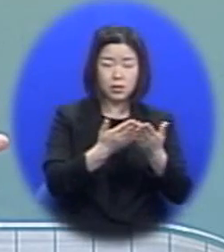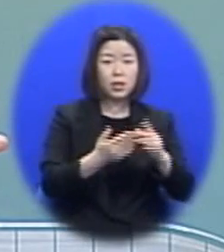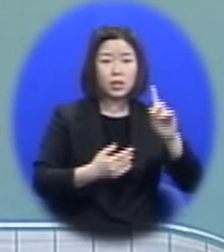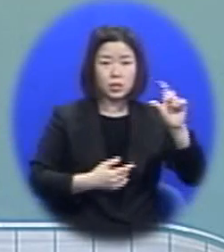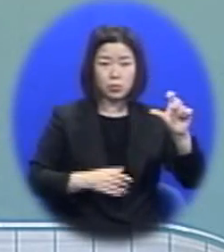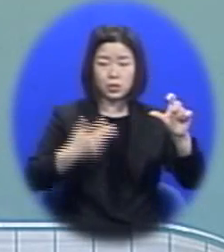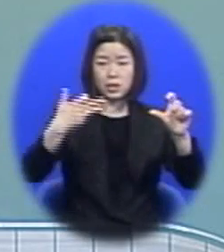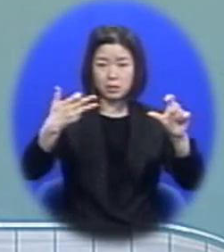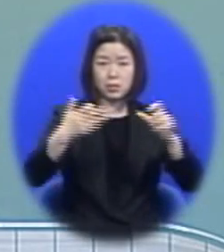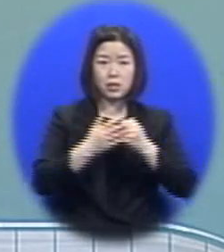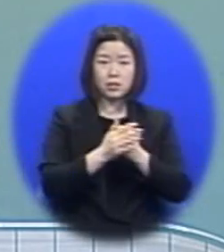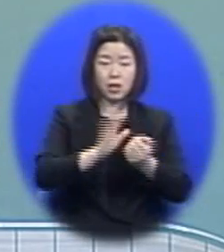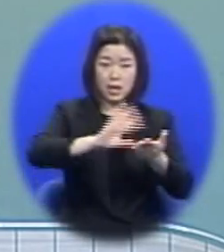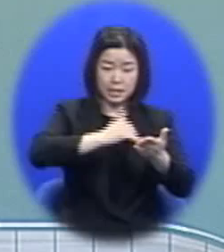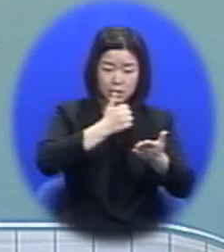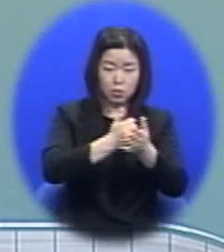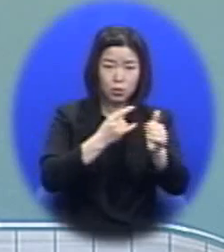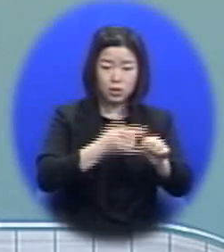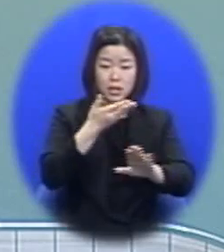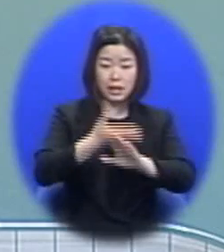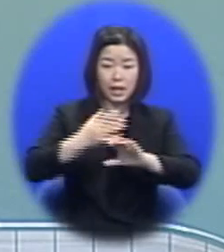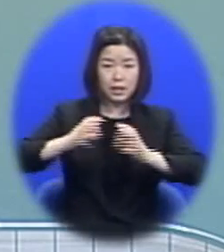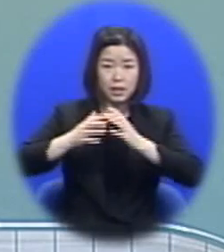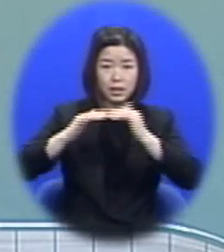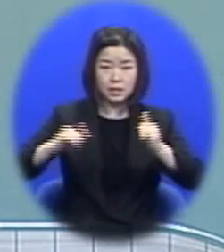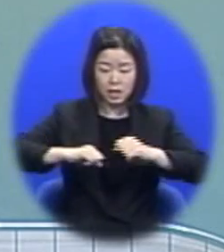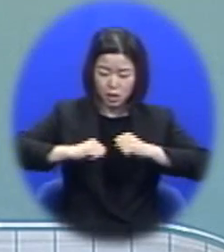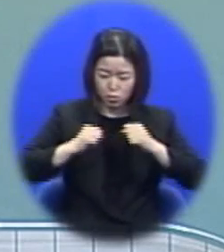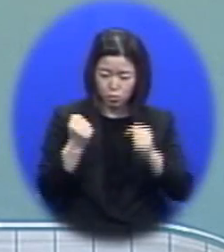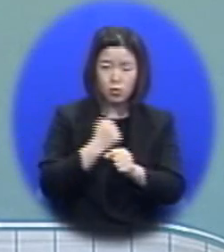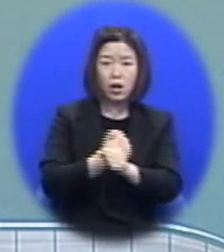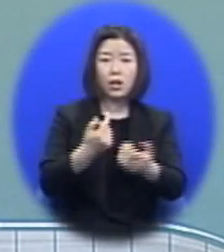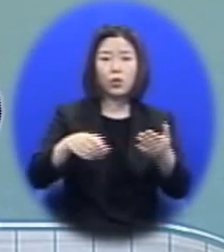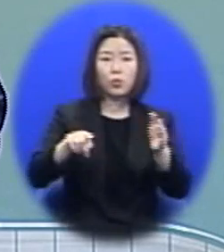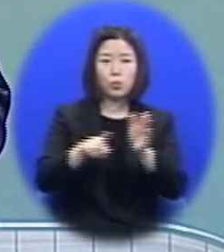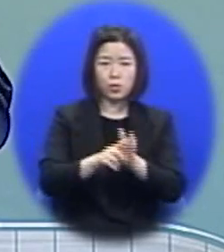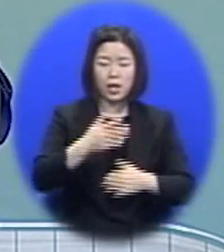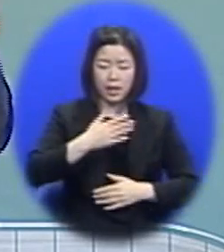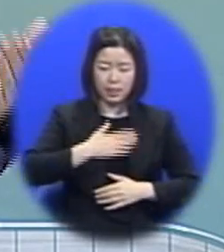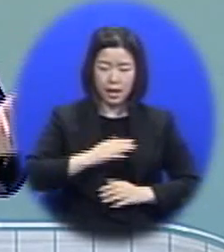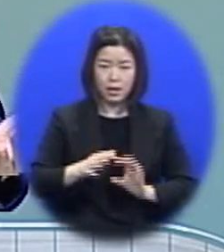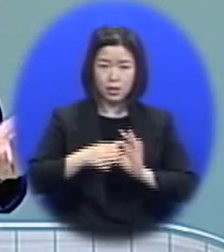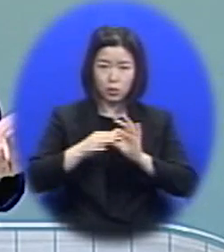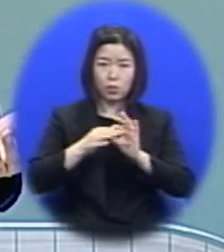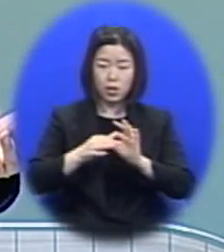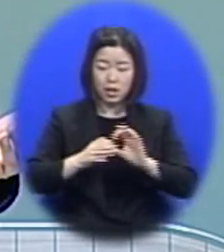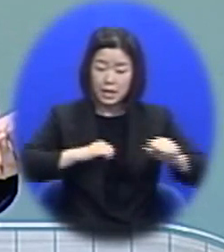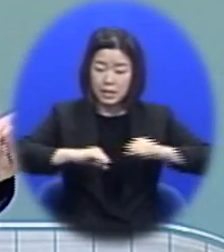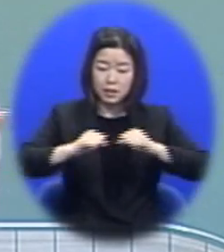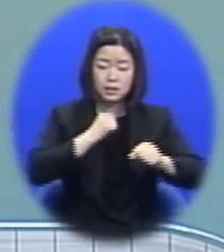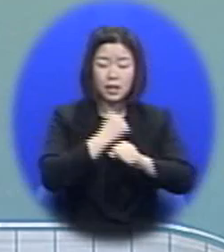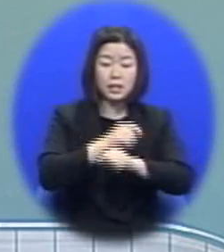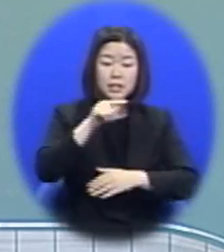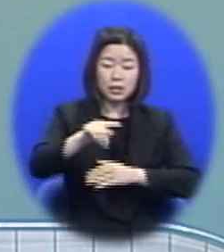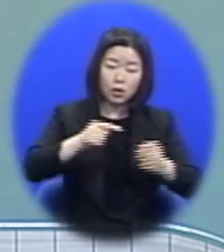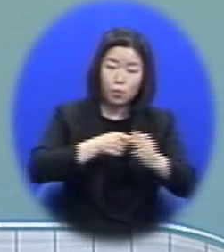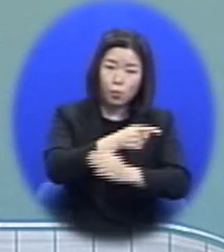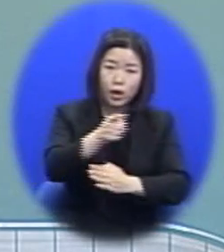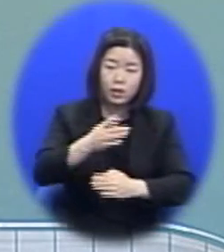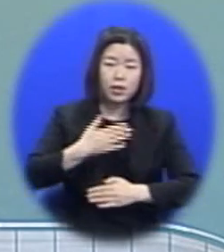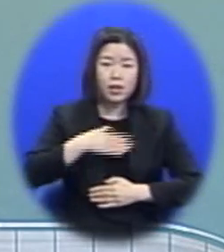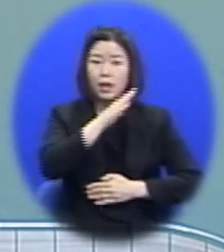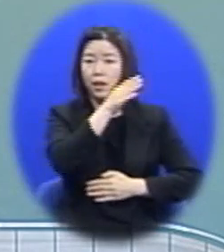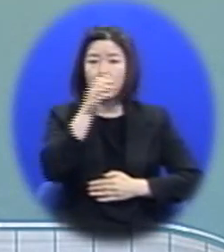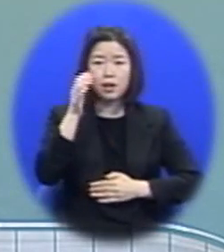18절에 그리스도께서 이방인들을 순종하게 하기 위하여 나를 통하여 역사하신 것 외에는 내가 감히